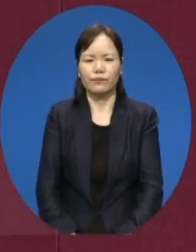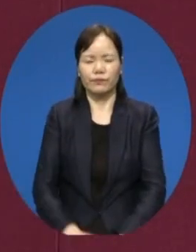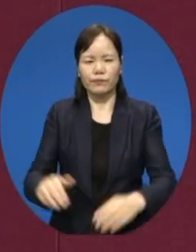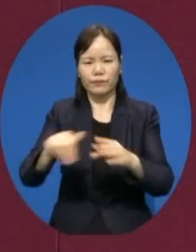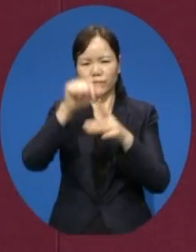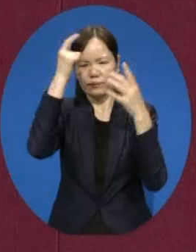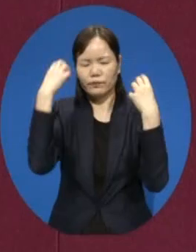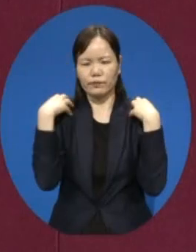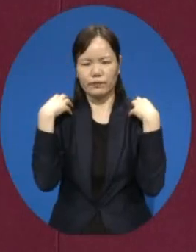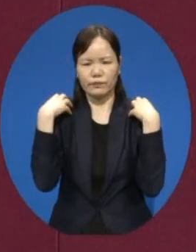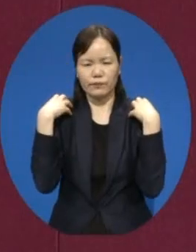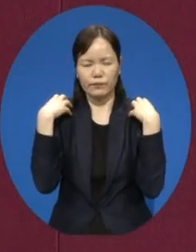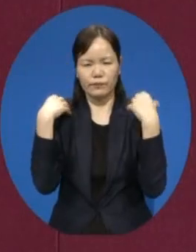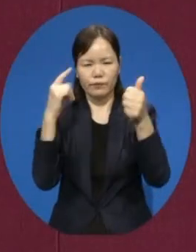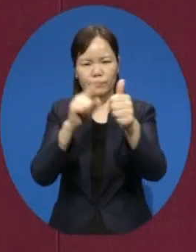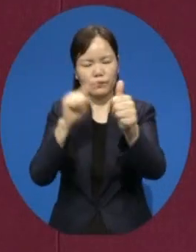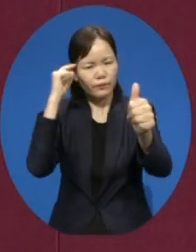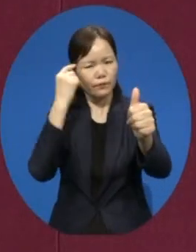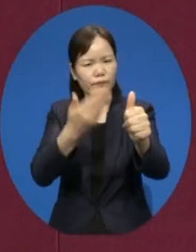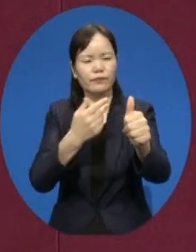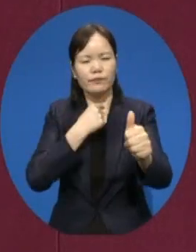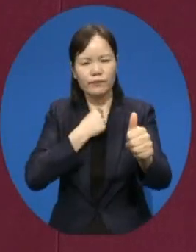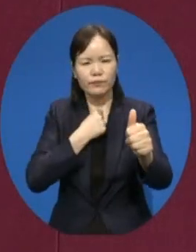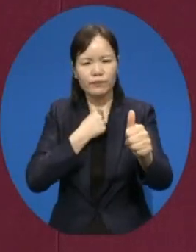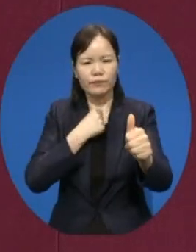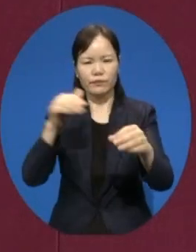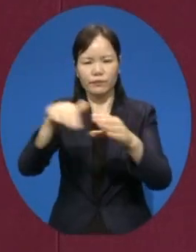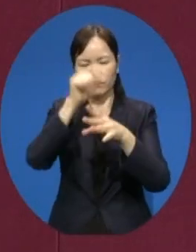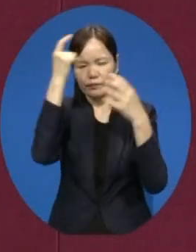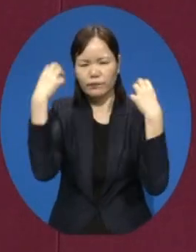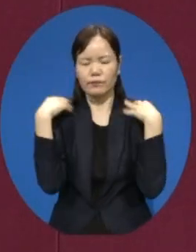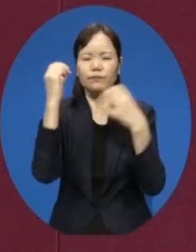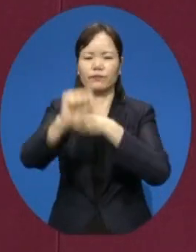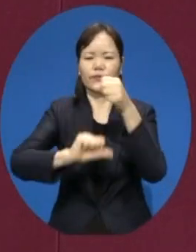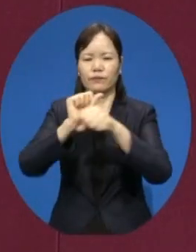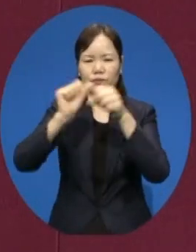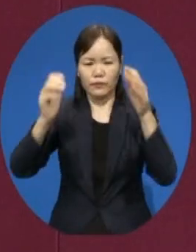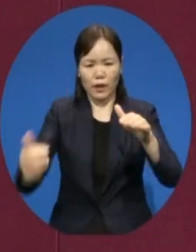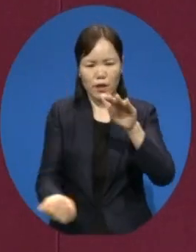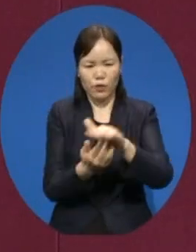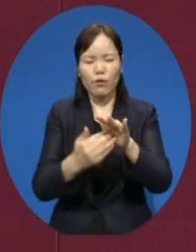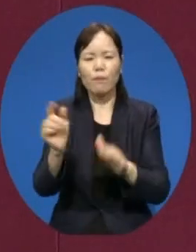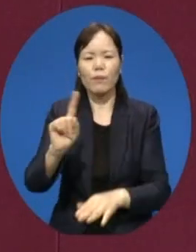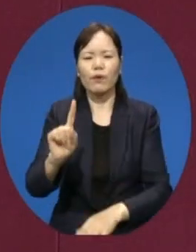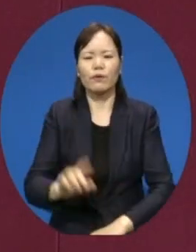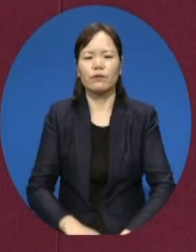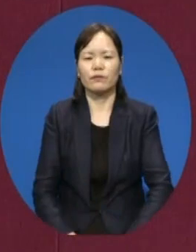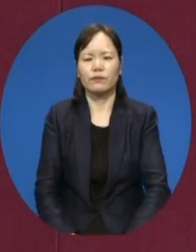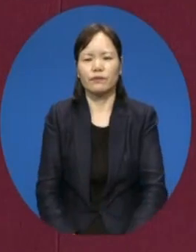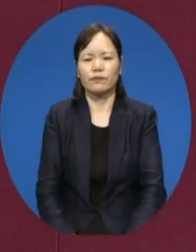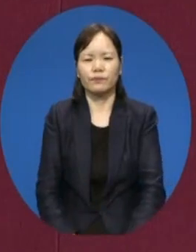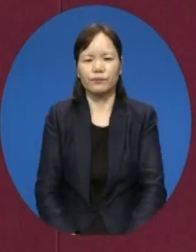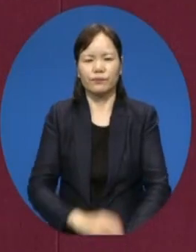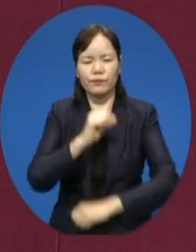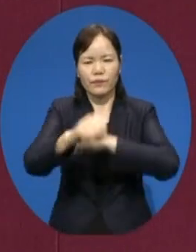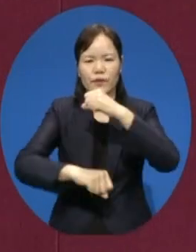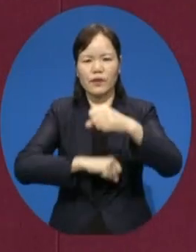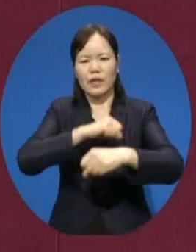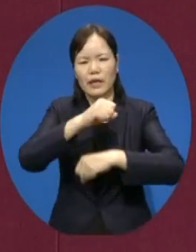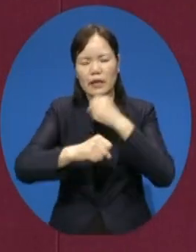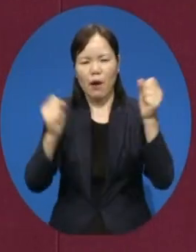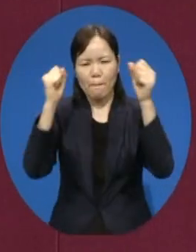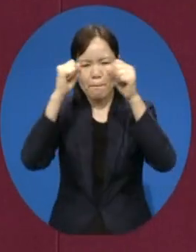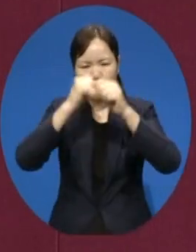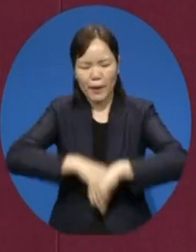문재인 정권에게 묻겠습니다. 문재인 정권 5년 동안 이뤄놓은 게 도대체 뭐가 있습니까? 자유민주주의